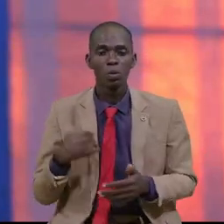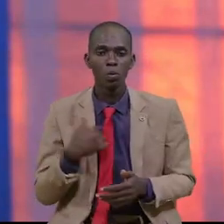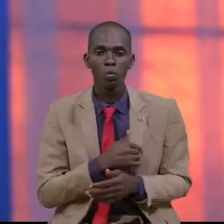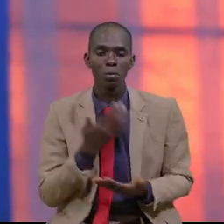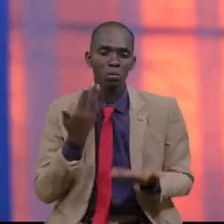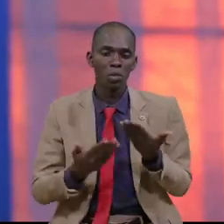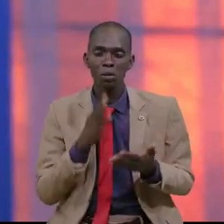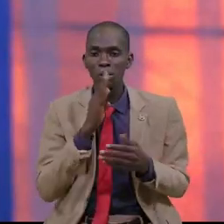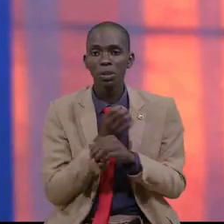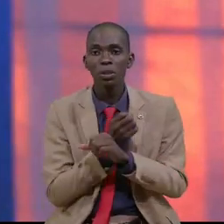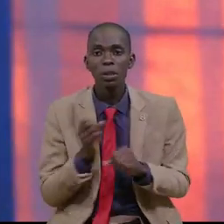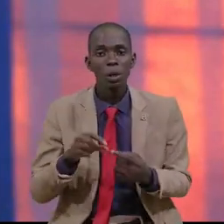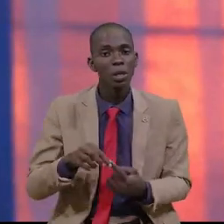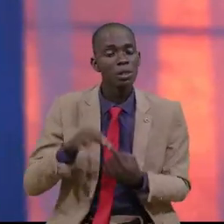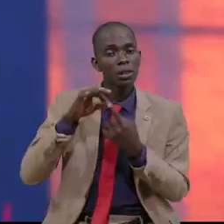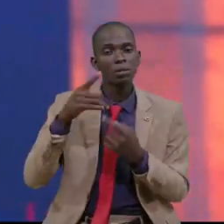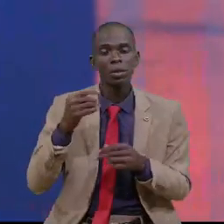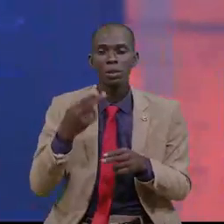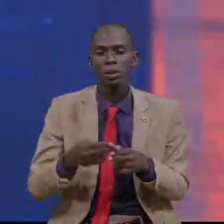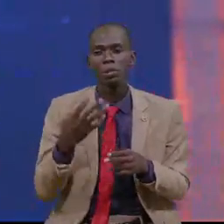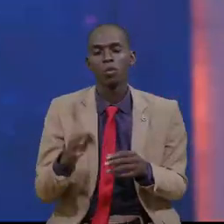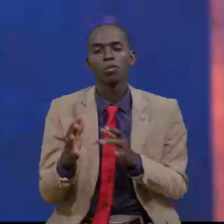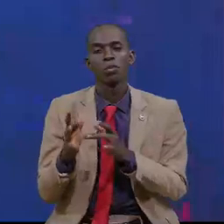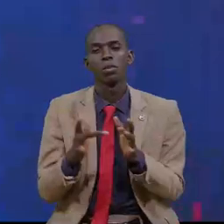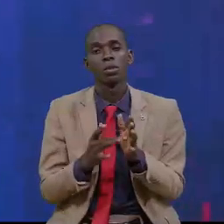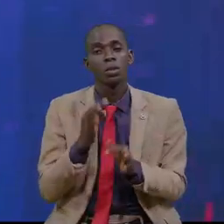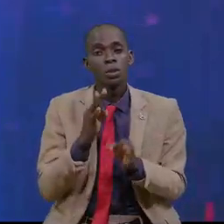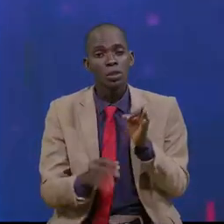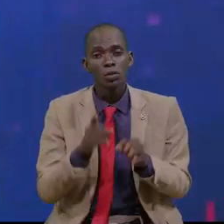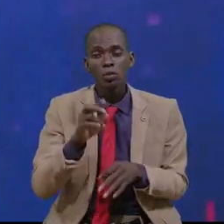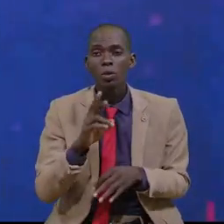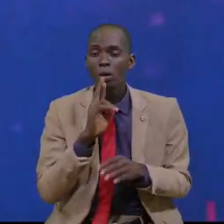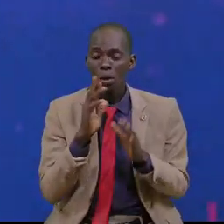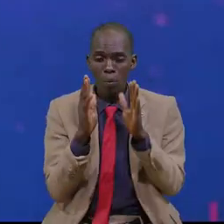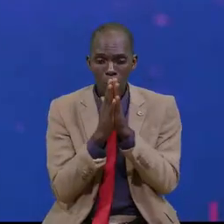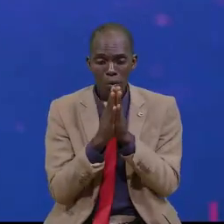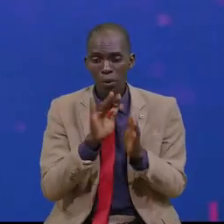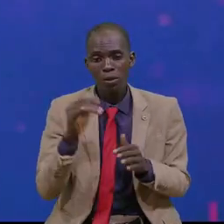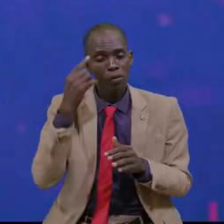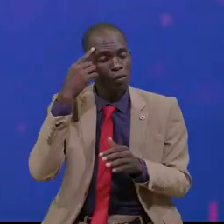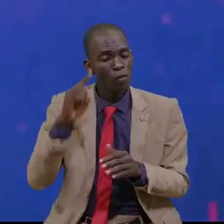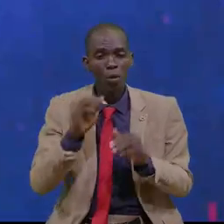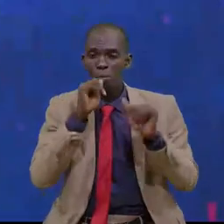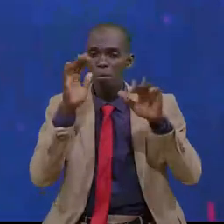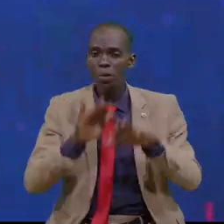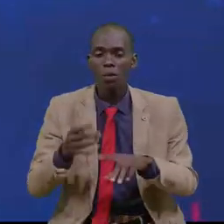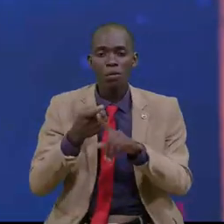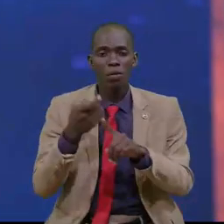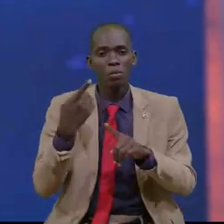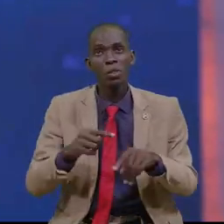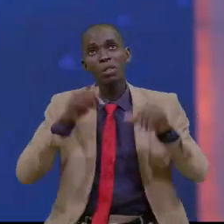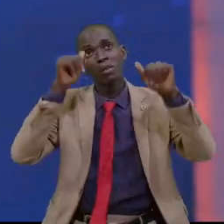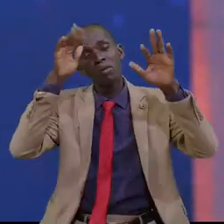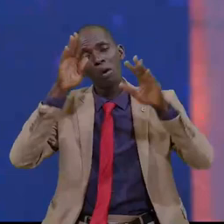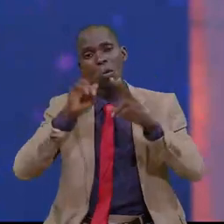être sauvés, sauf le nom de Jésus. Si tu pries pour une bénédiction du Père, pour toute bénédiction